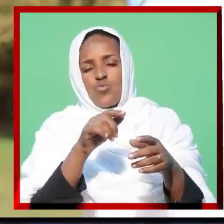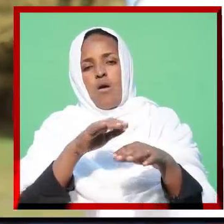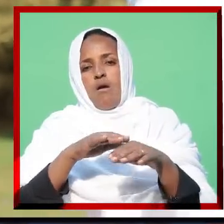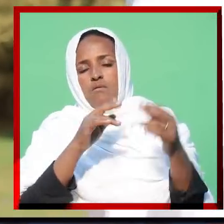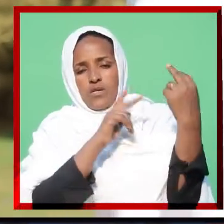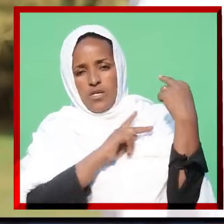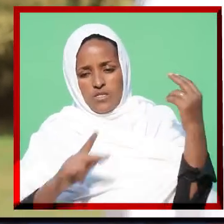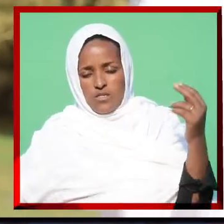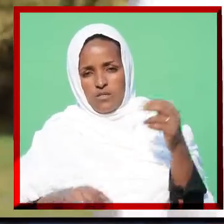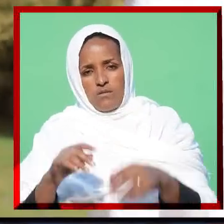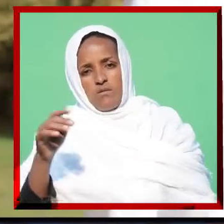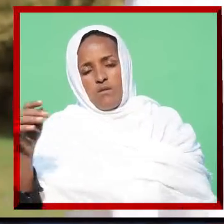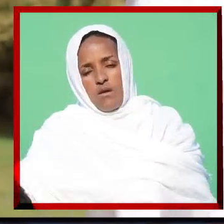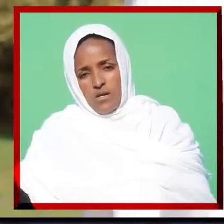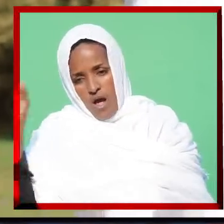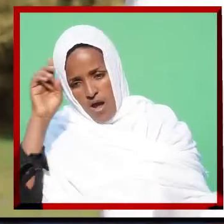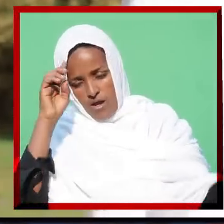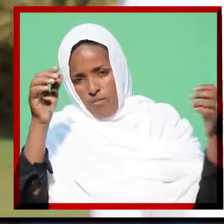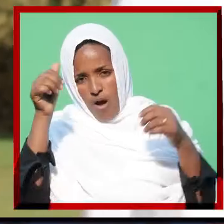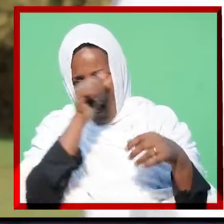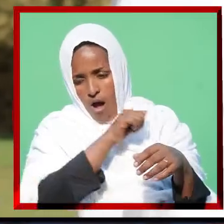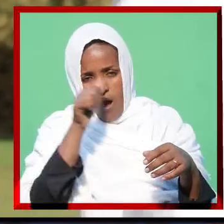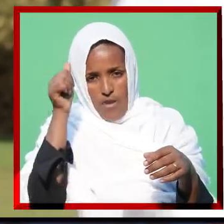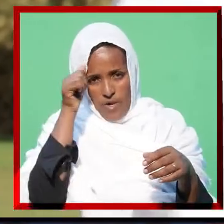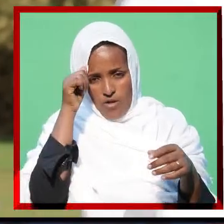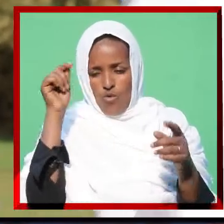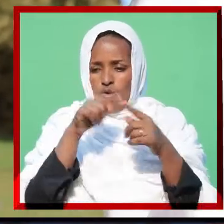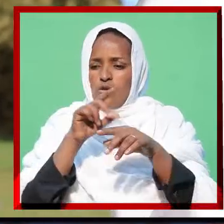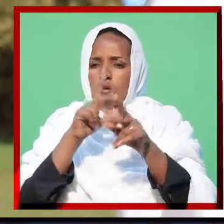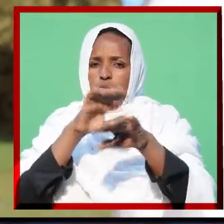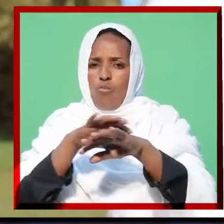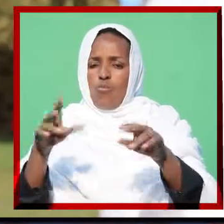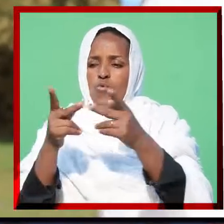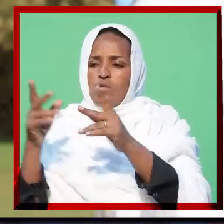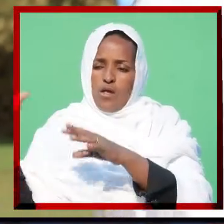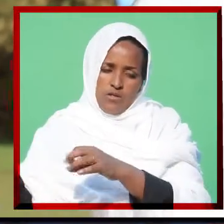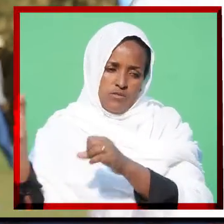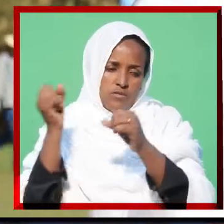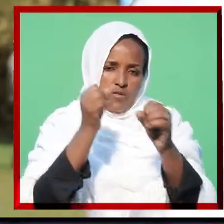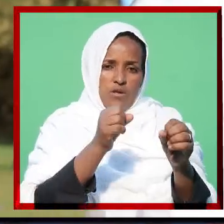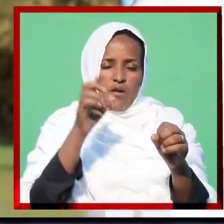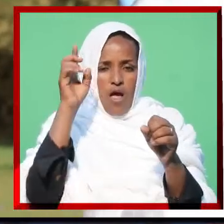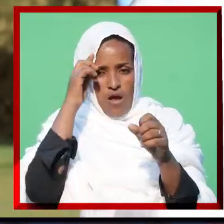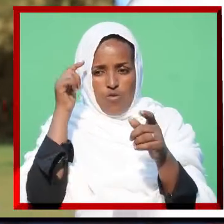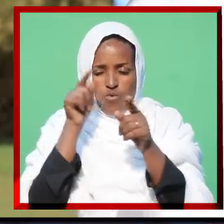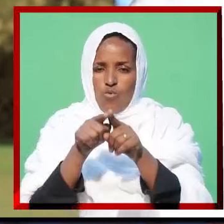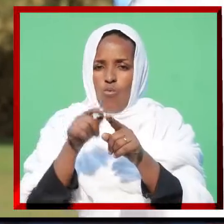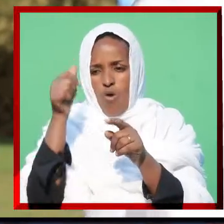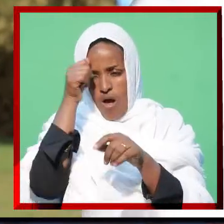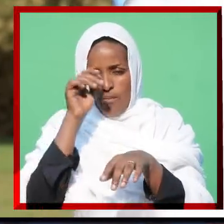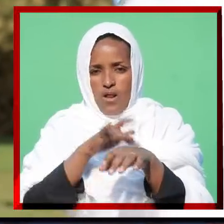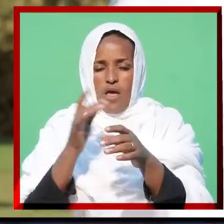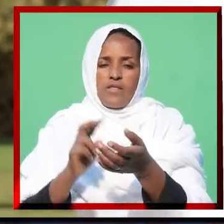قسبان كائنم عبيلن نا وده ميدان نهيدانو بميدان سهلو كاين بوندمو بايبي